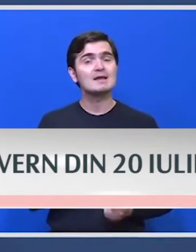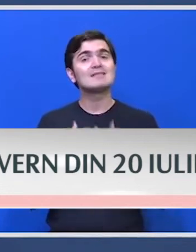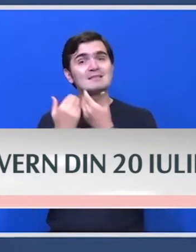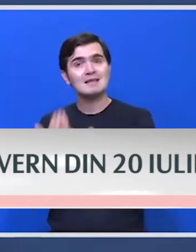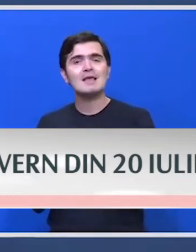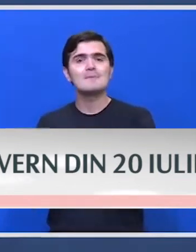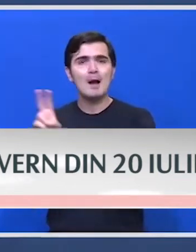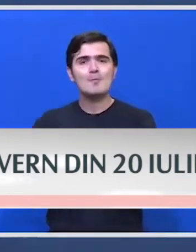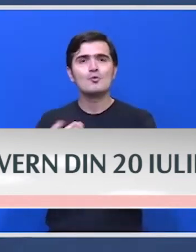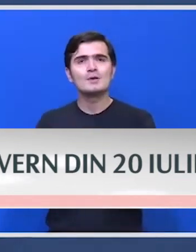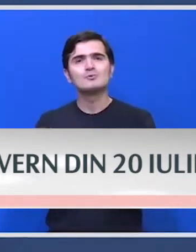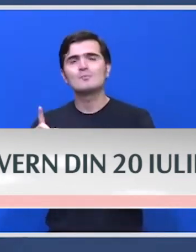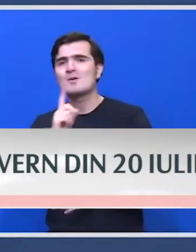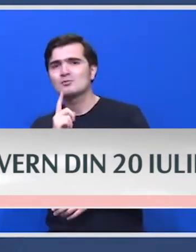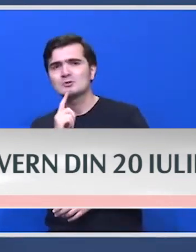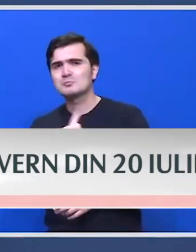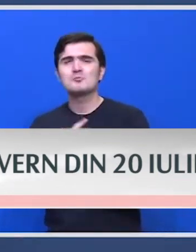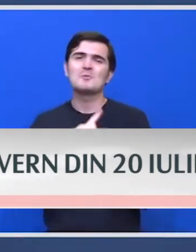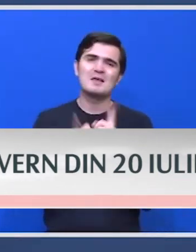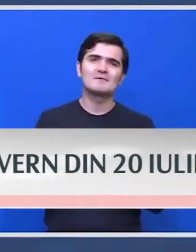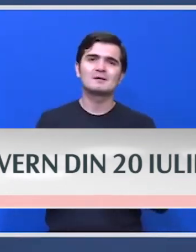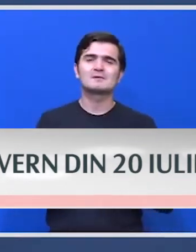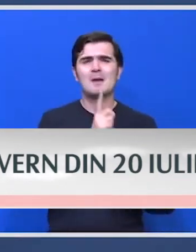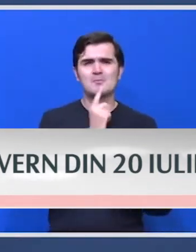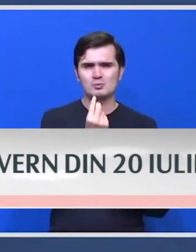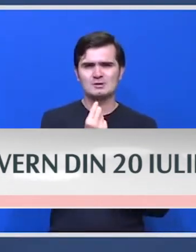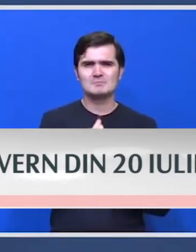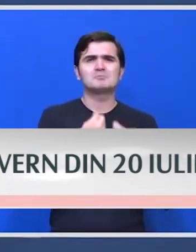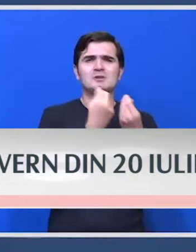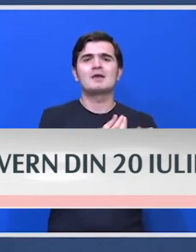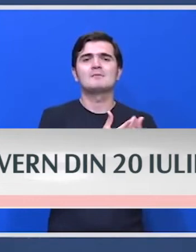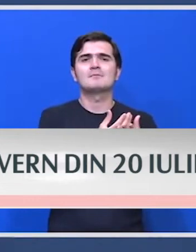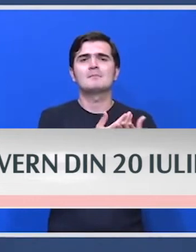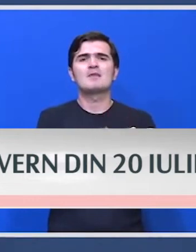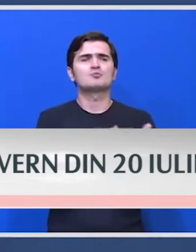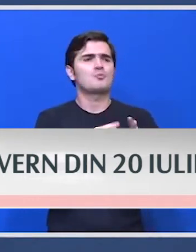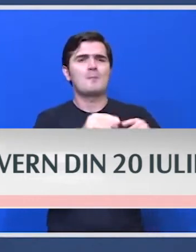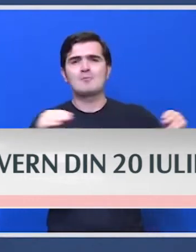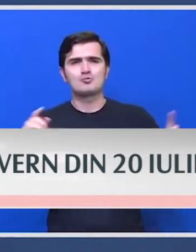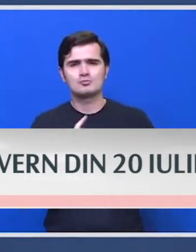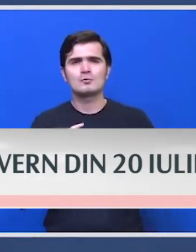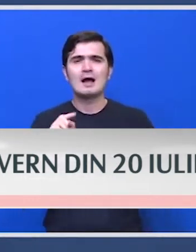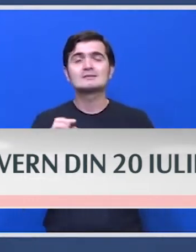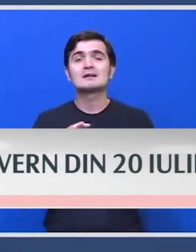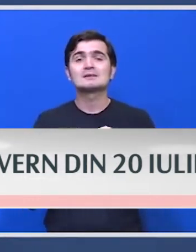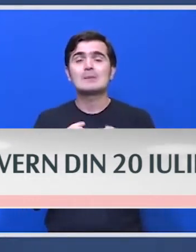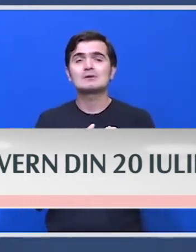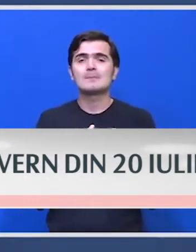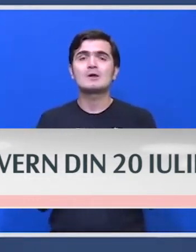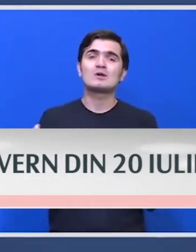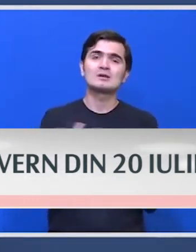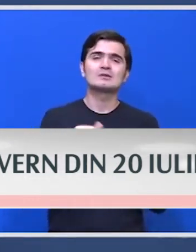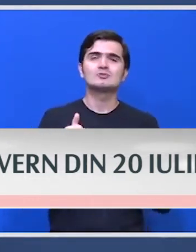puțin decât să dai mai puțin pentru mai mult, mai mulți. Deci, asta înseamnă, de fapt, să prioritizezi și să